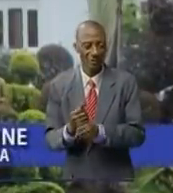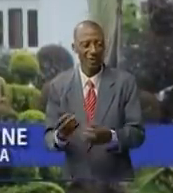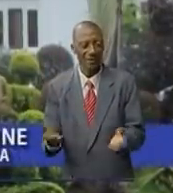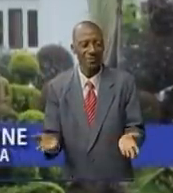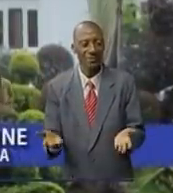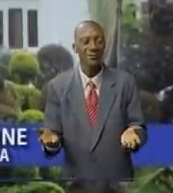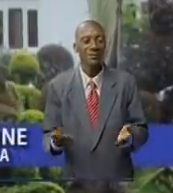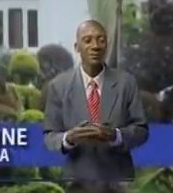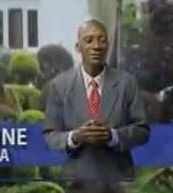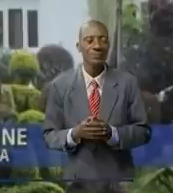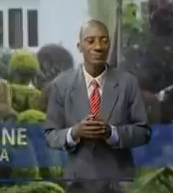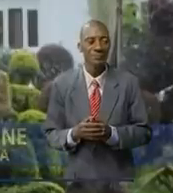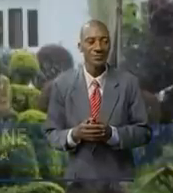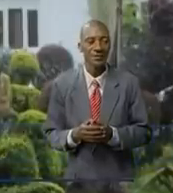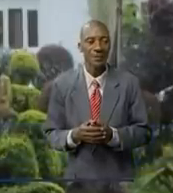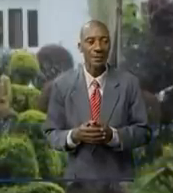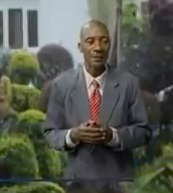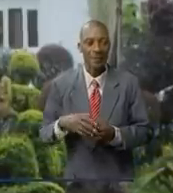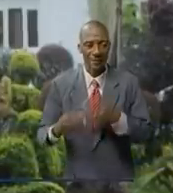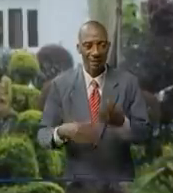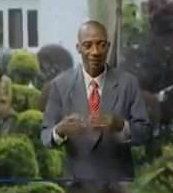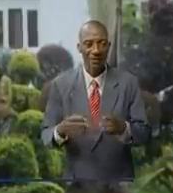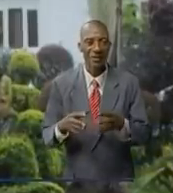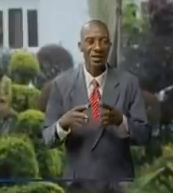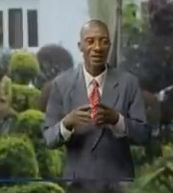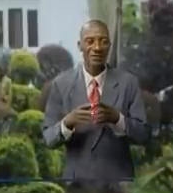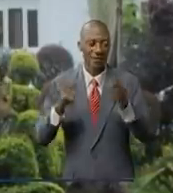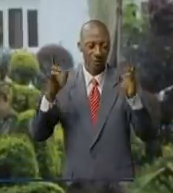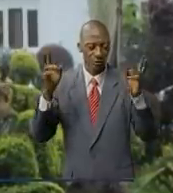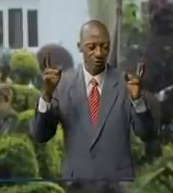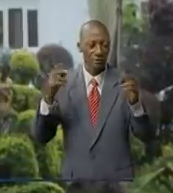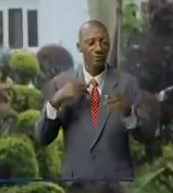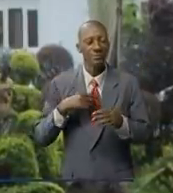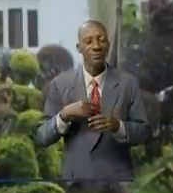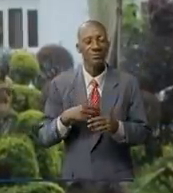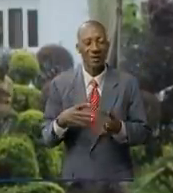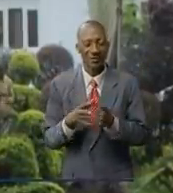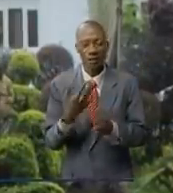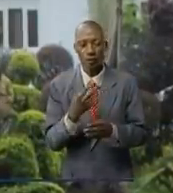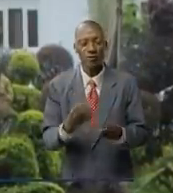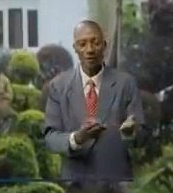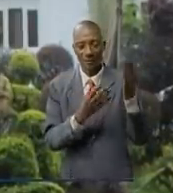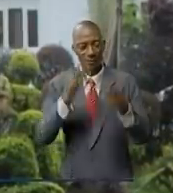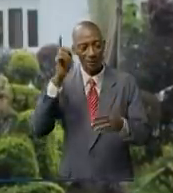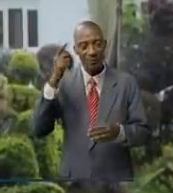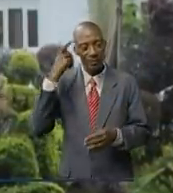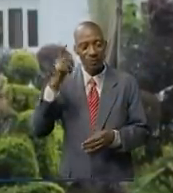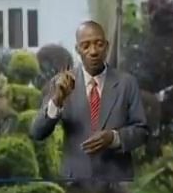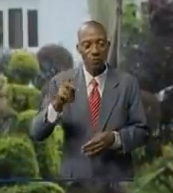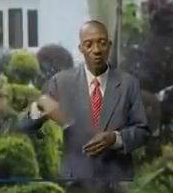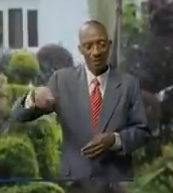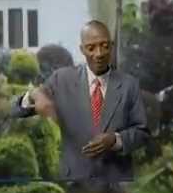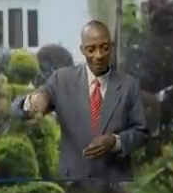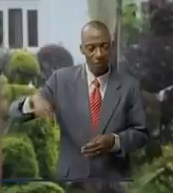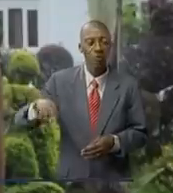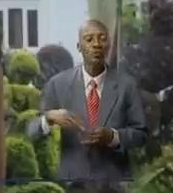ils sont prêts à travailler sur le thème d'identifier les priorités pour la région et guider le travail du programme conjoint ici au niveau de la région dans les